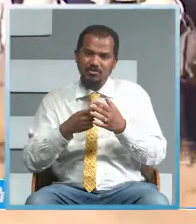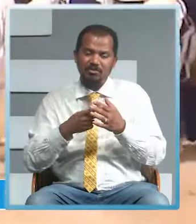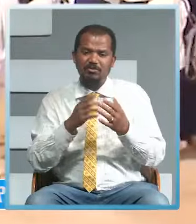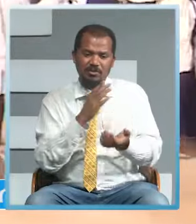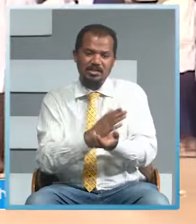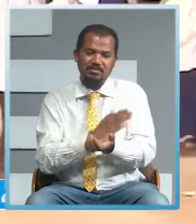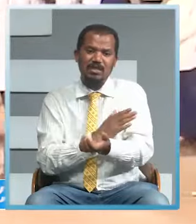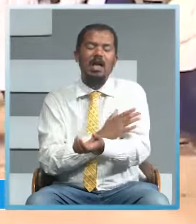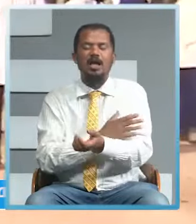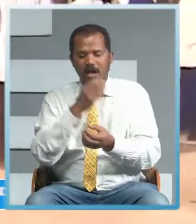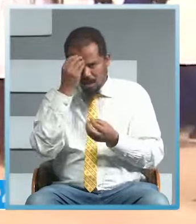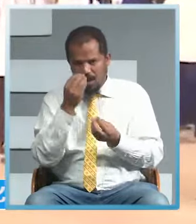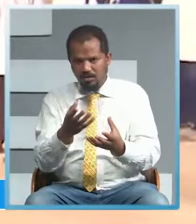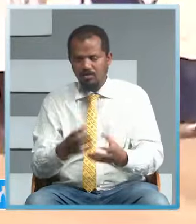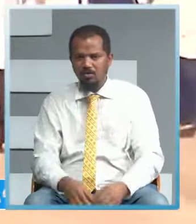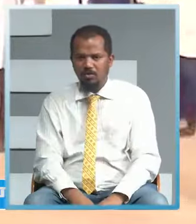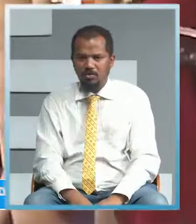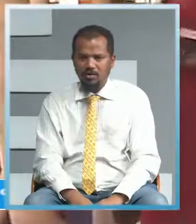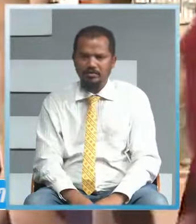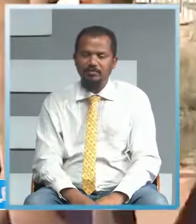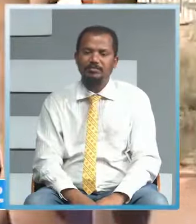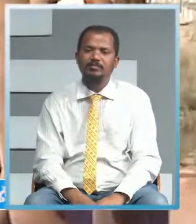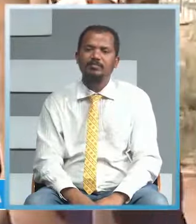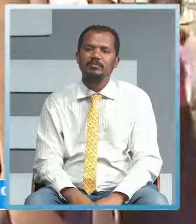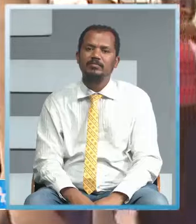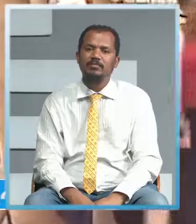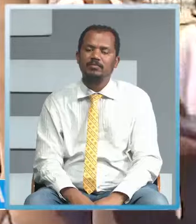ጀምሮ እንደሚስተካከል አሳውቀውናል።